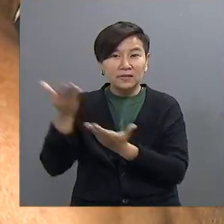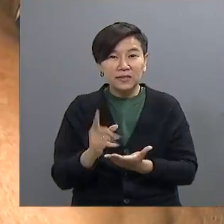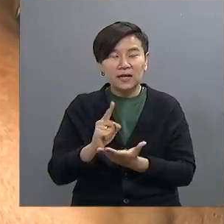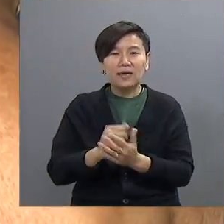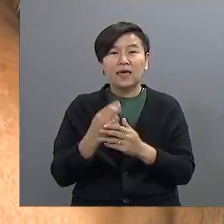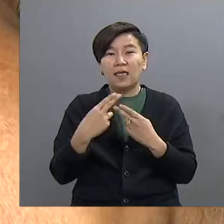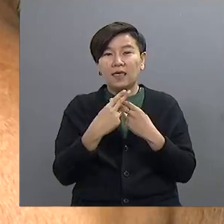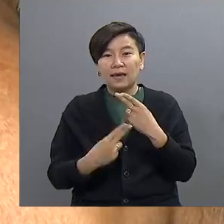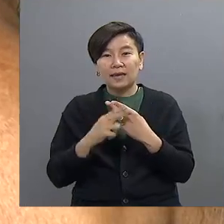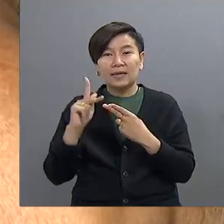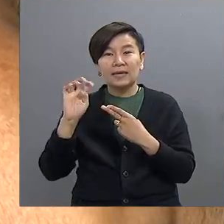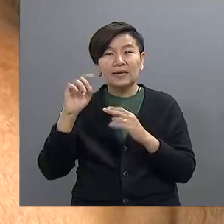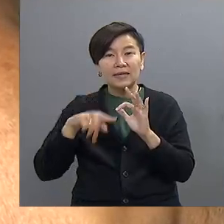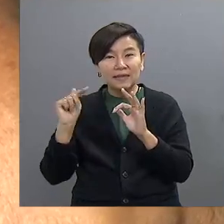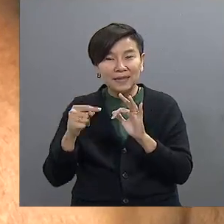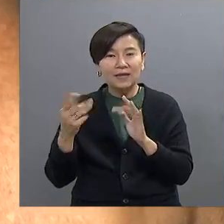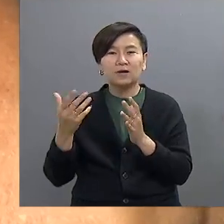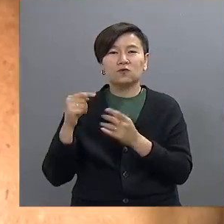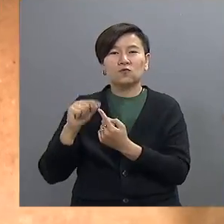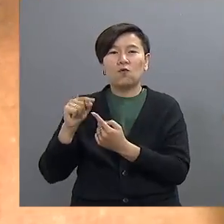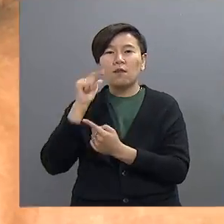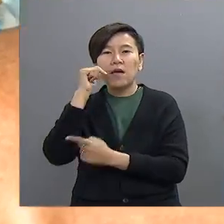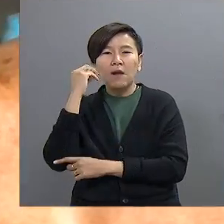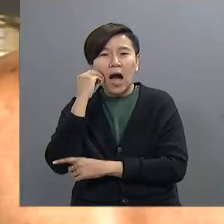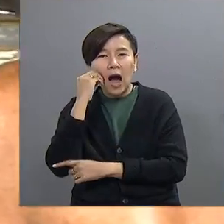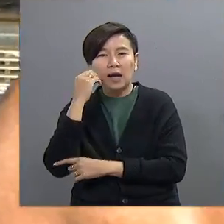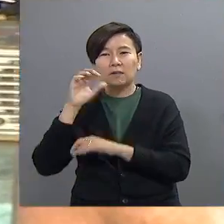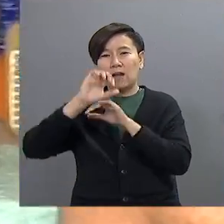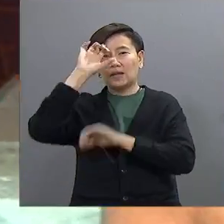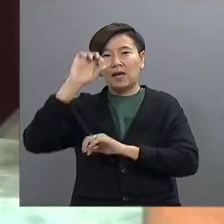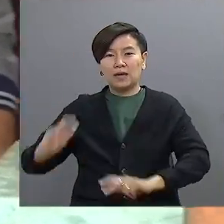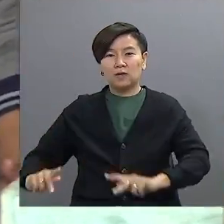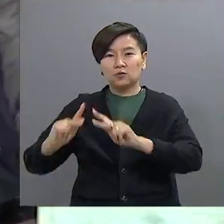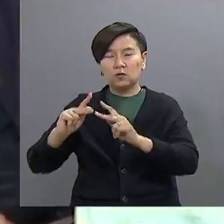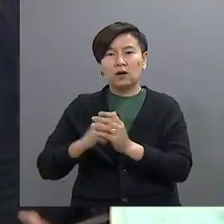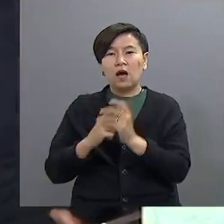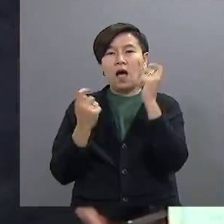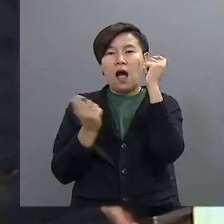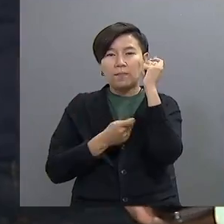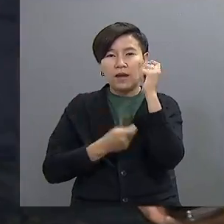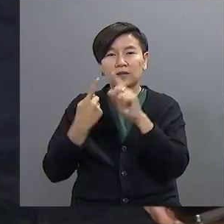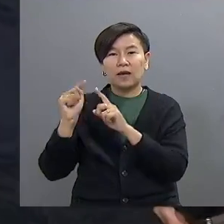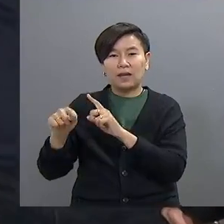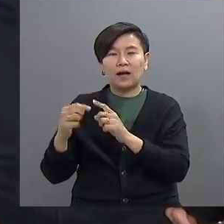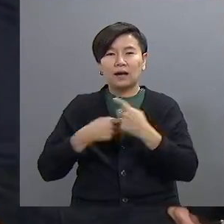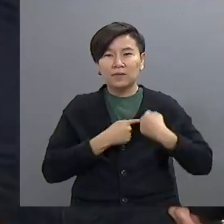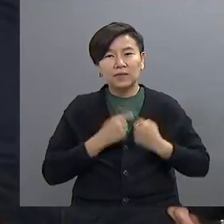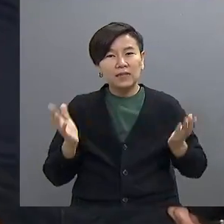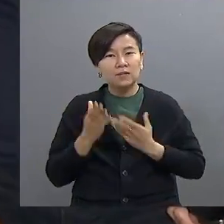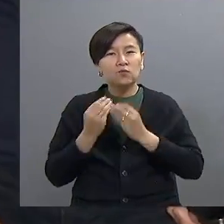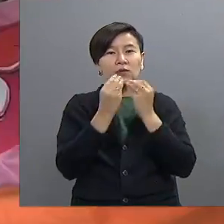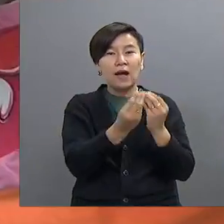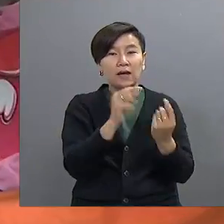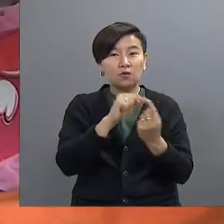หาดไทยร่วมกับเทศบาลผู้ใหญ่บ้านกำนันลงพื้นที่ไปนะคะให้กำลังใจมอบข้าวสารอาหารสิ่งจ